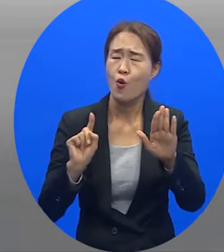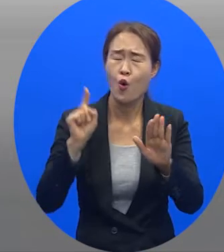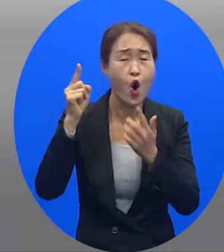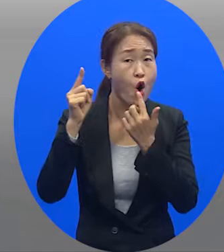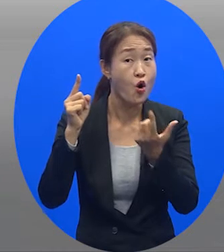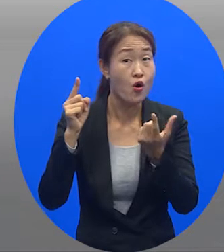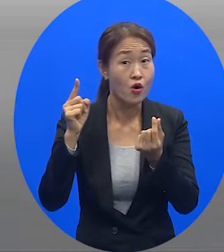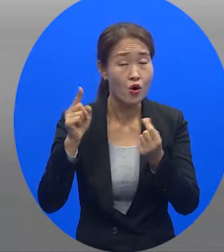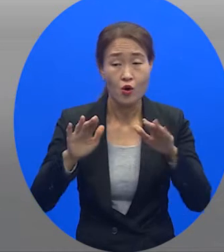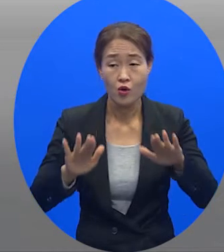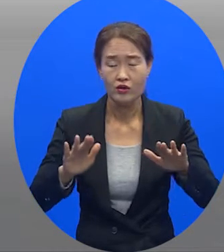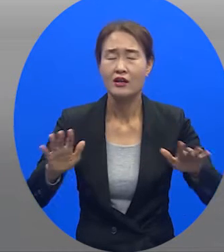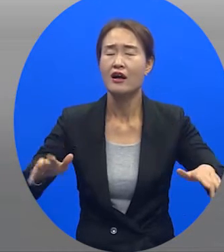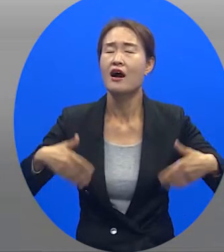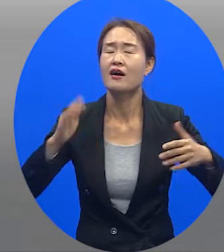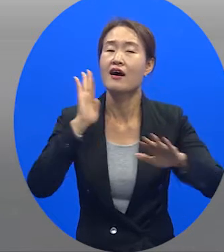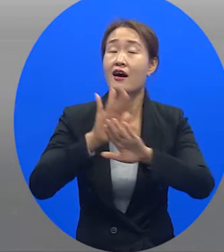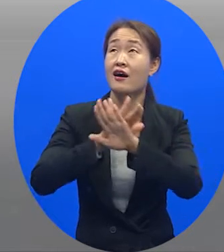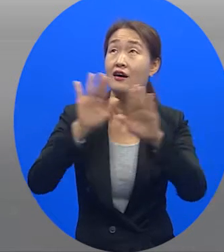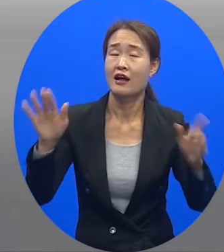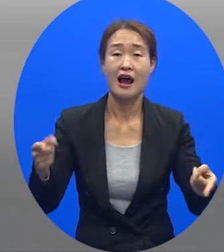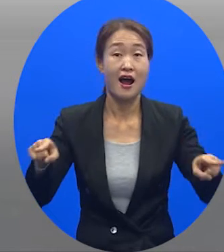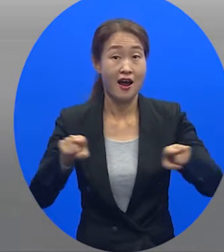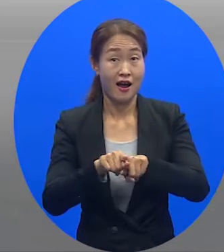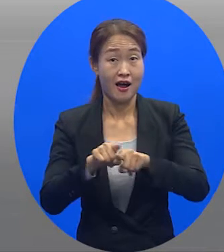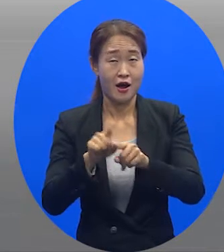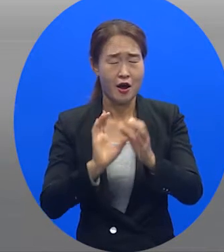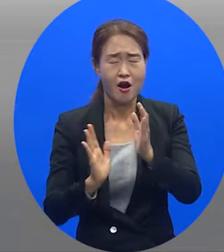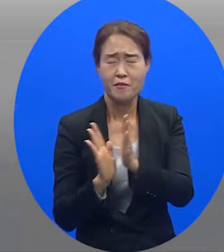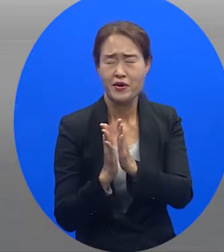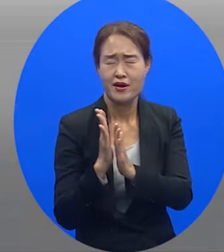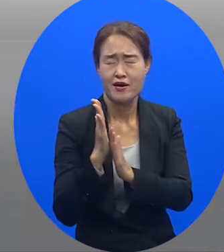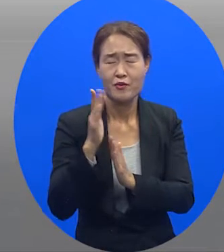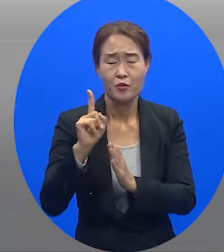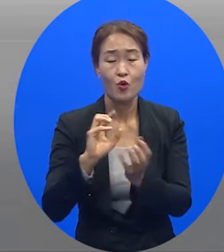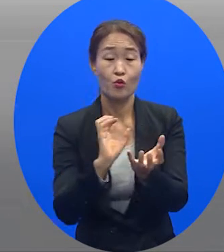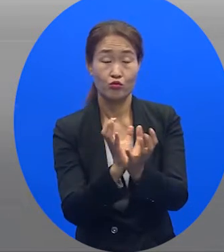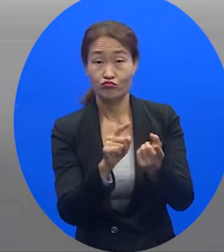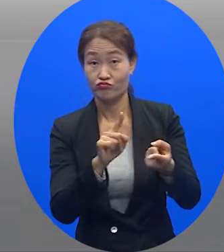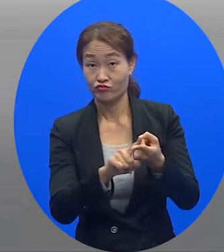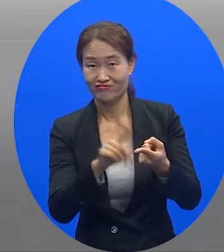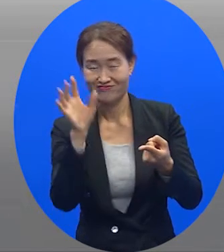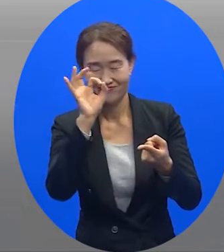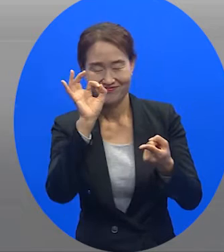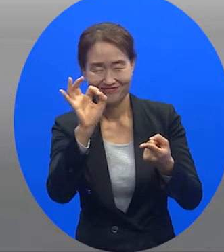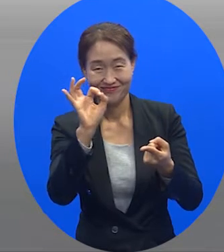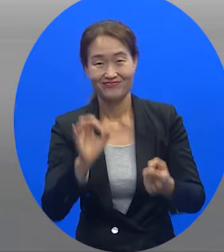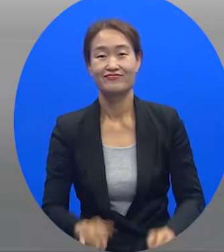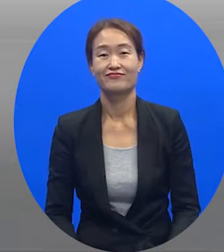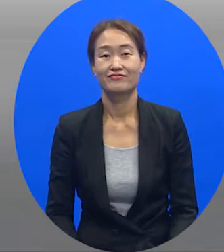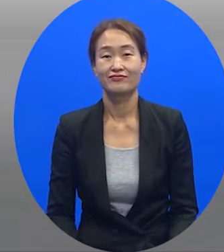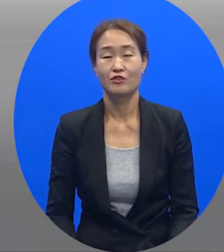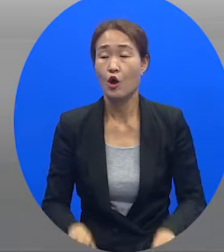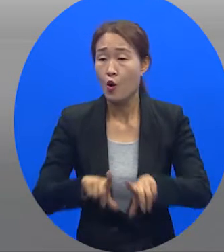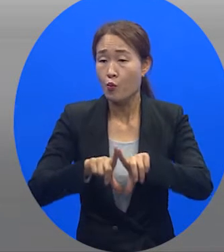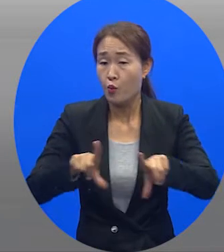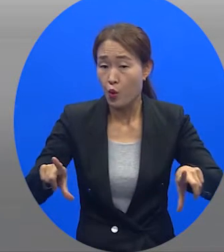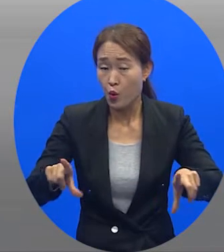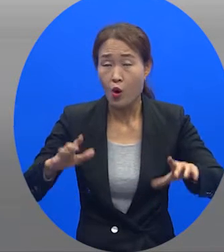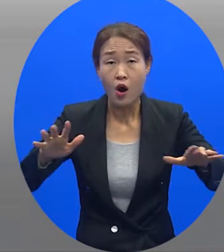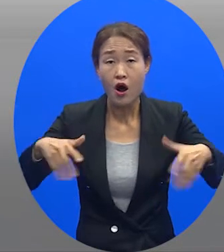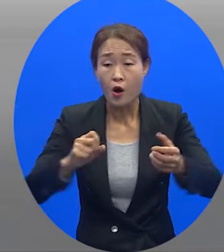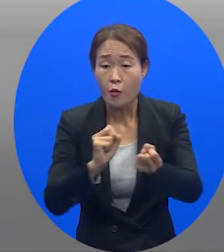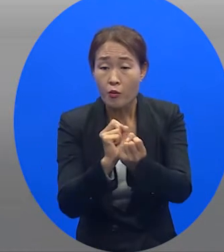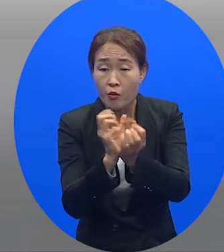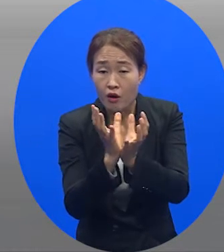같은데요. 오늘은 가을 하늘을 벗삼아 가을을 더욱 빛내는 가을꽃에 대해 알아보도록 하겠습니다. 보통